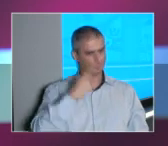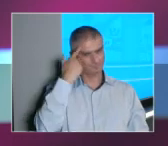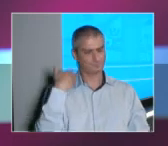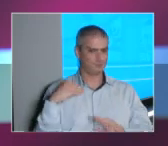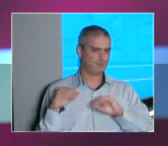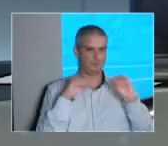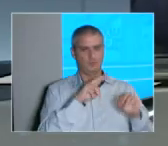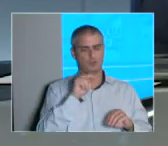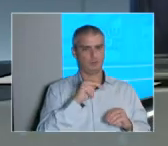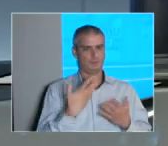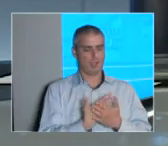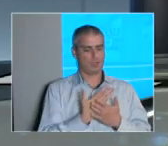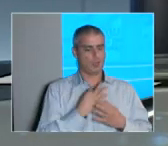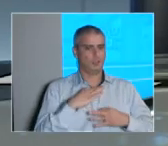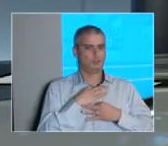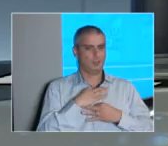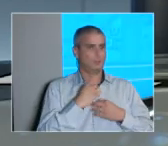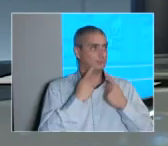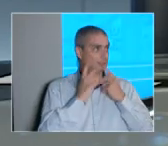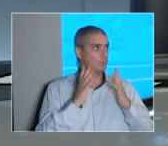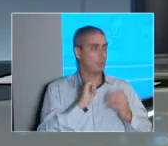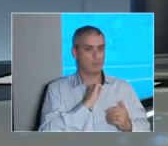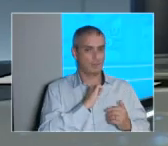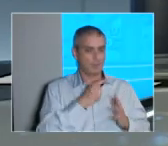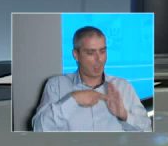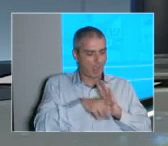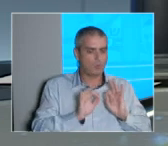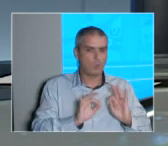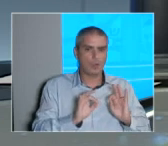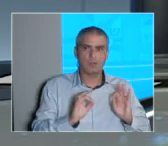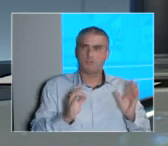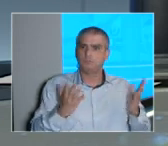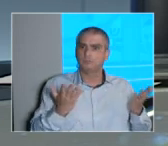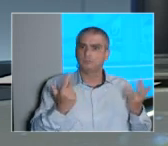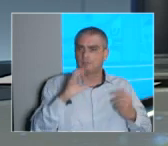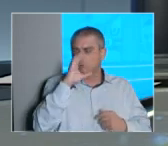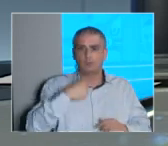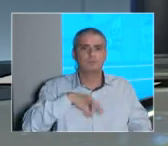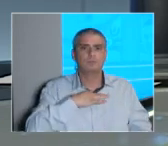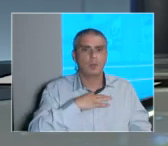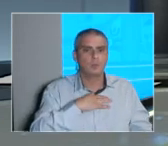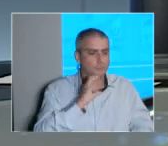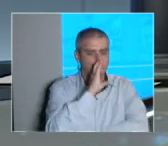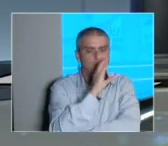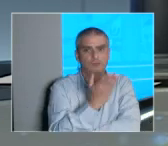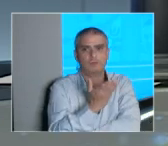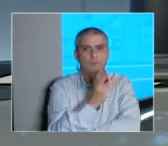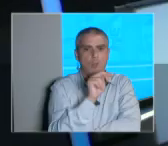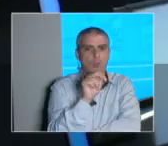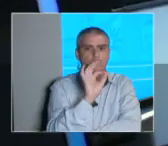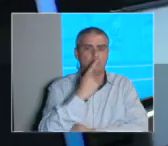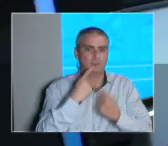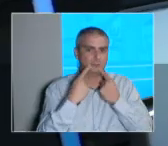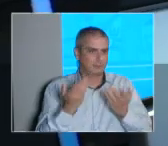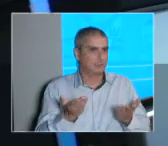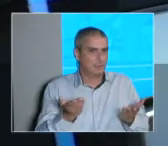שנעבור לסוגיות האקטואליות שלנו, השיחה הזו היא מאוד מעניינת, היא עמוקה. עד כמה הצופים שלנו קשובים אליה לסוג כזה של